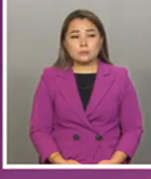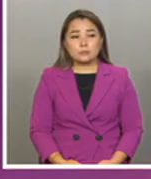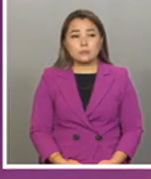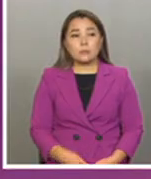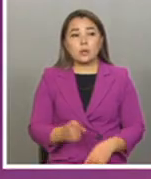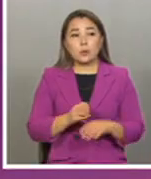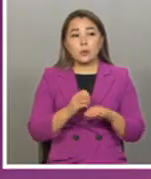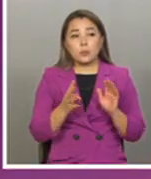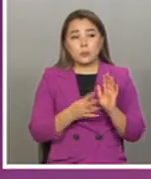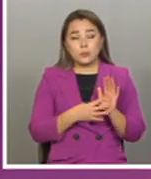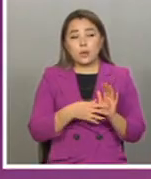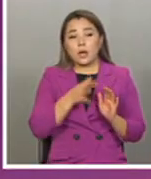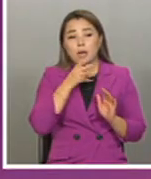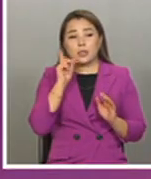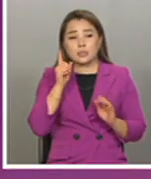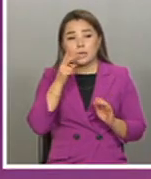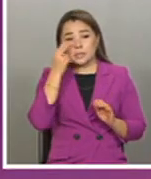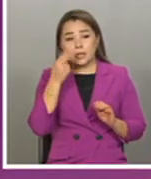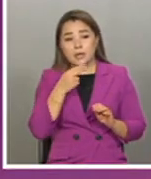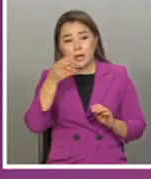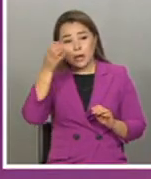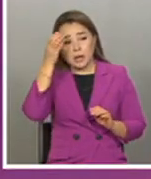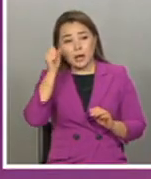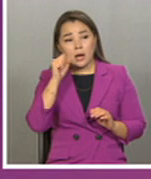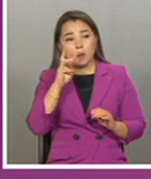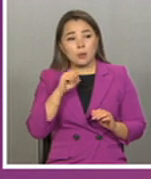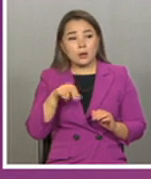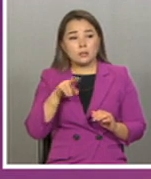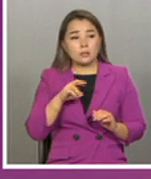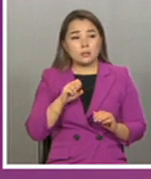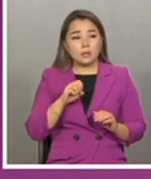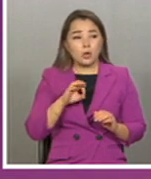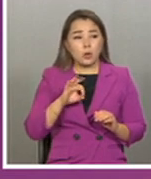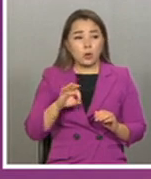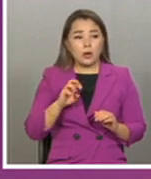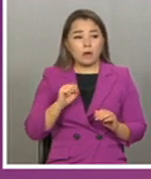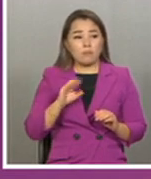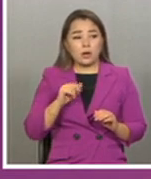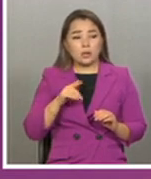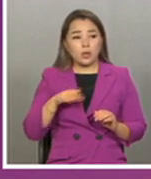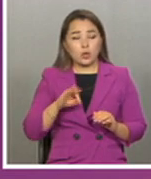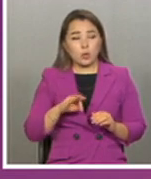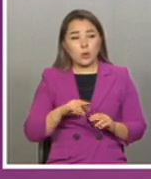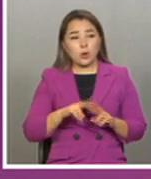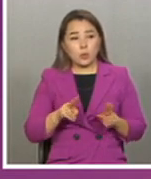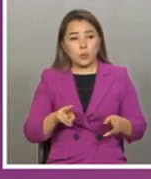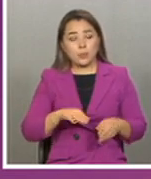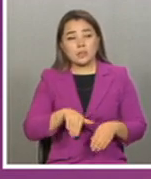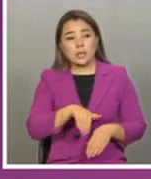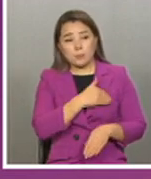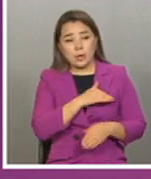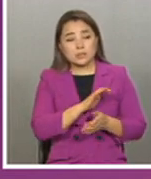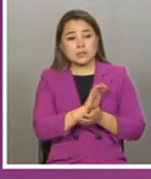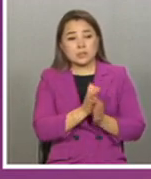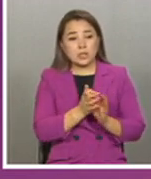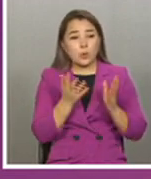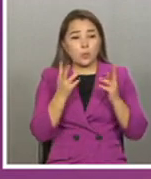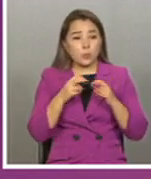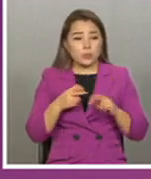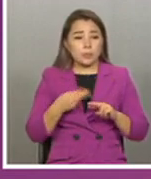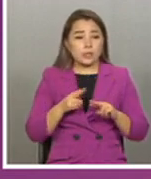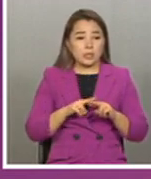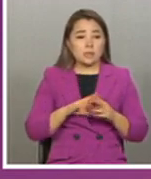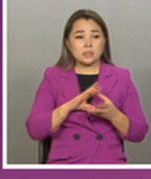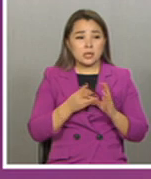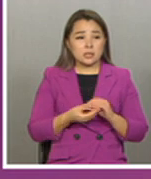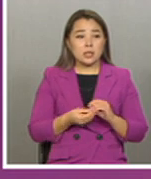XIX ғасырда Италия ғалымы Амадео Авогадро көлемдері бірде температурамен қысымда өлшенген және